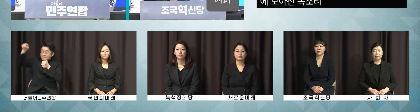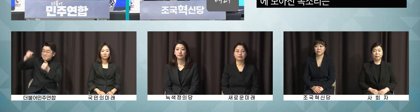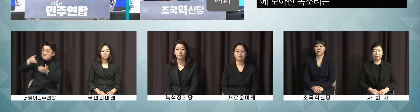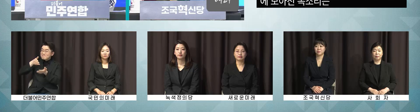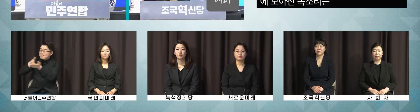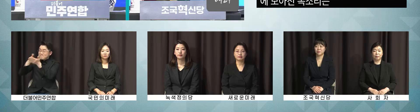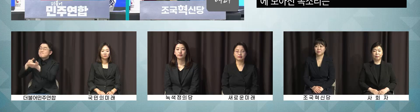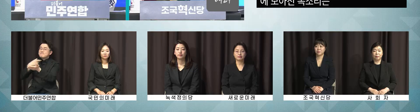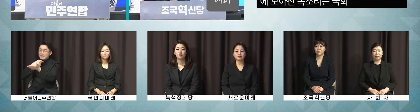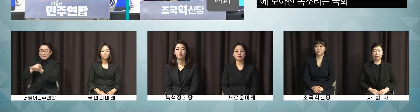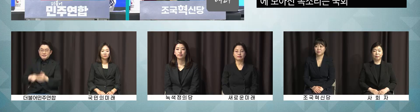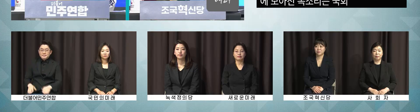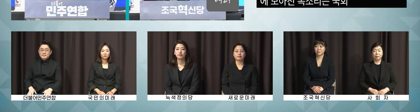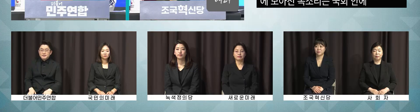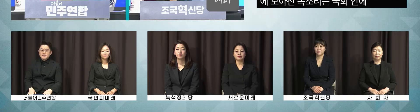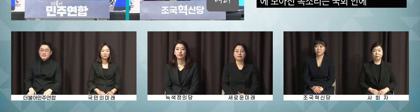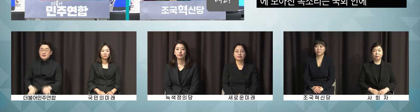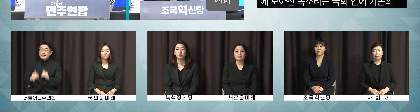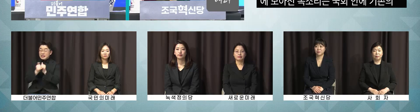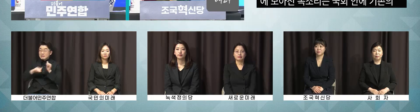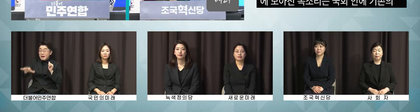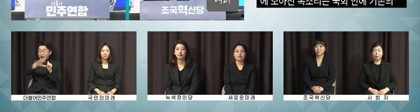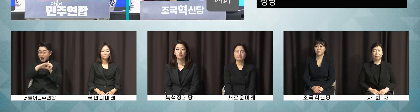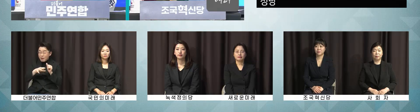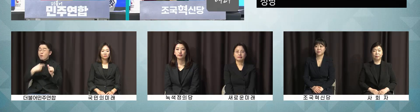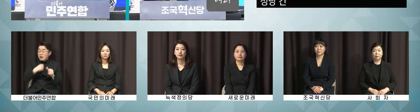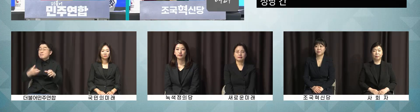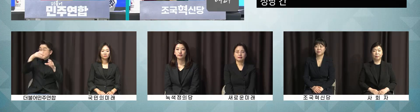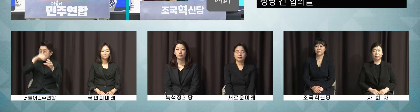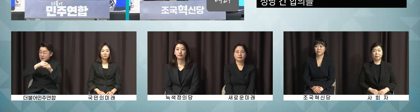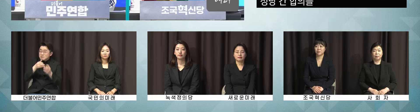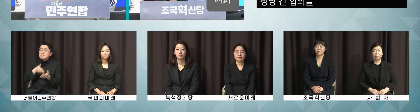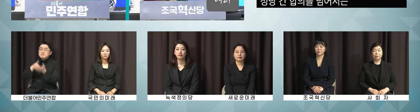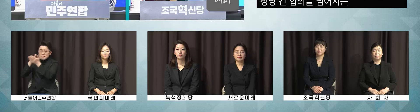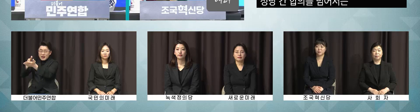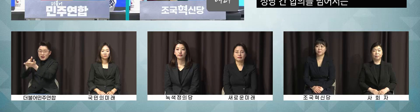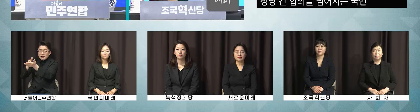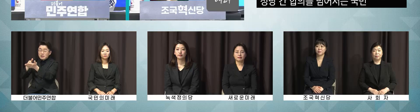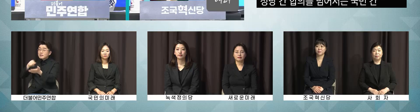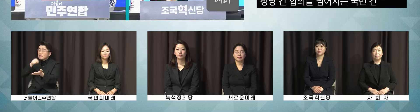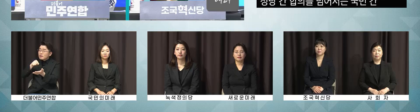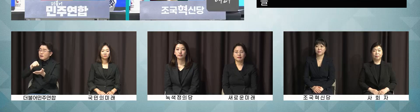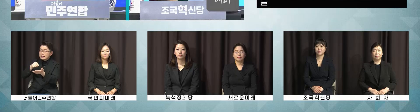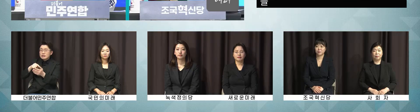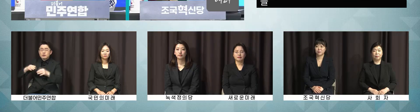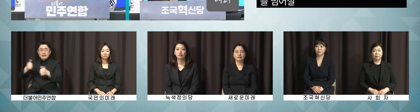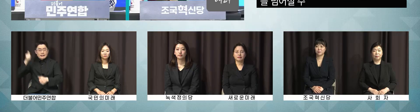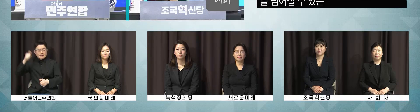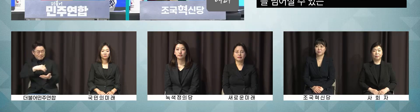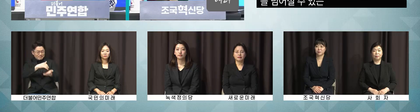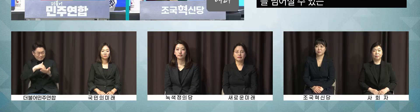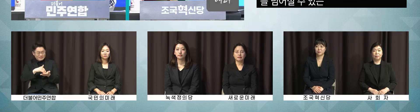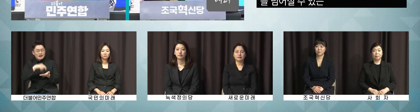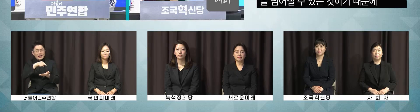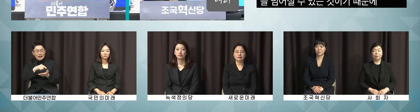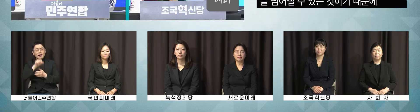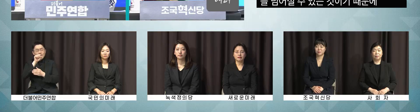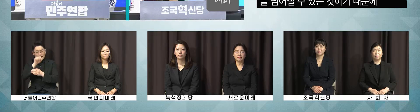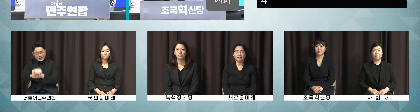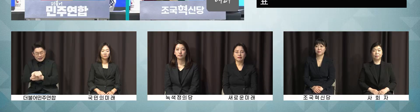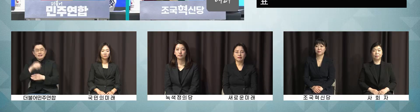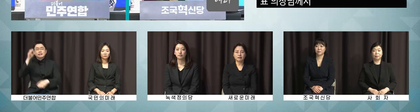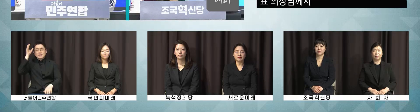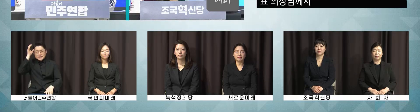간의 합의를 넘어서는 국민적 대의를 만들어낼 수 있는 거기 때문에 그 알겠습니다. 뜻을 김진표 의장께서 무시하지 않으실